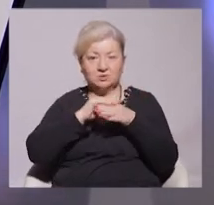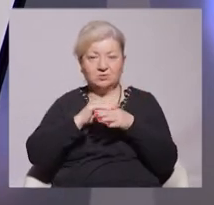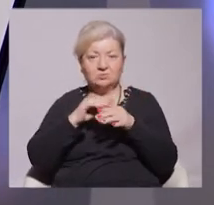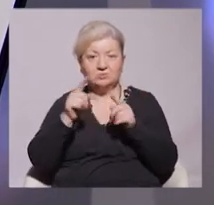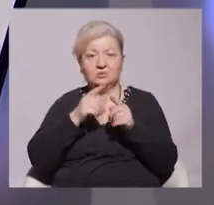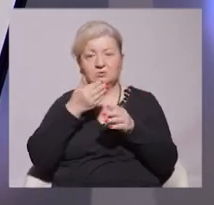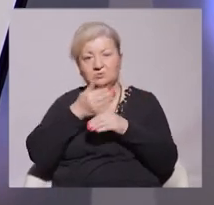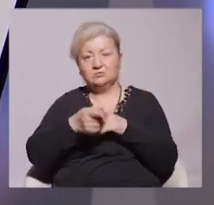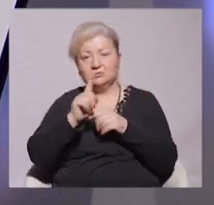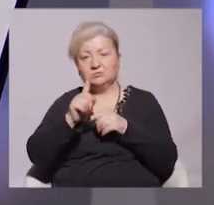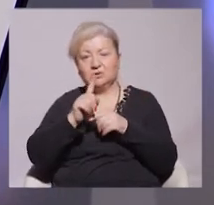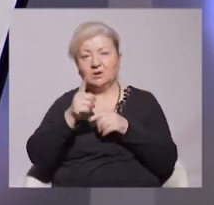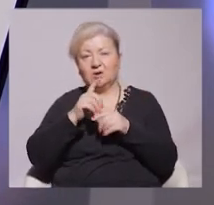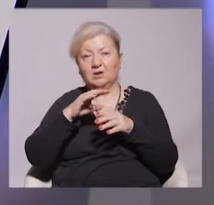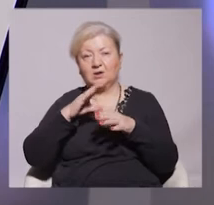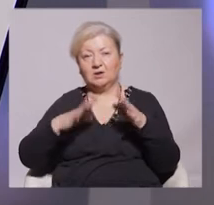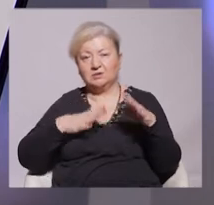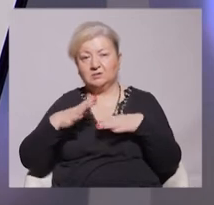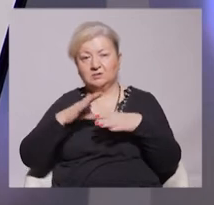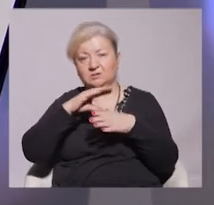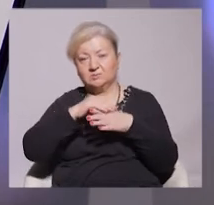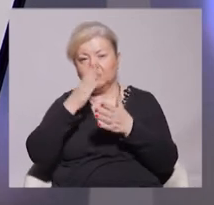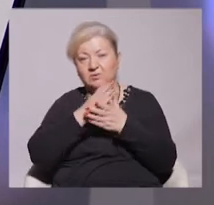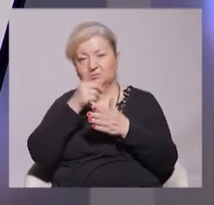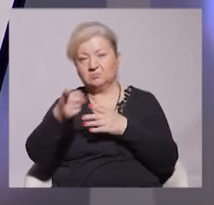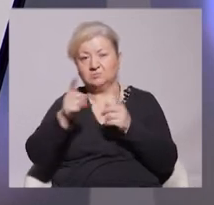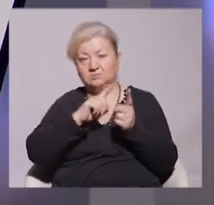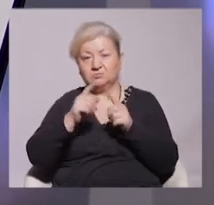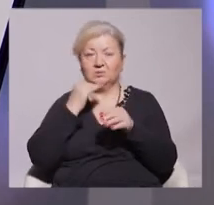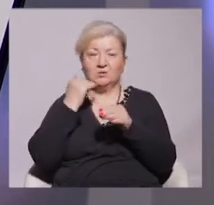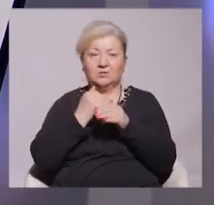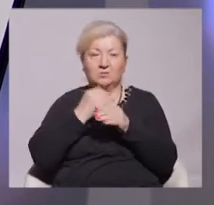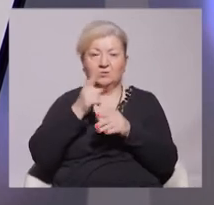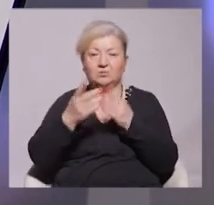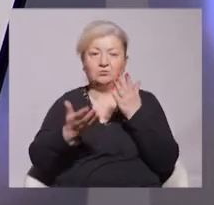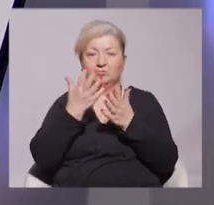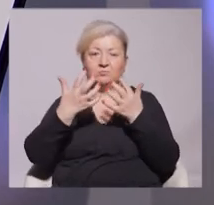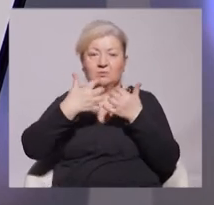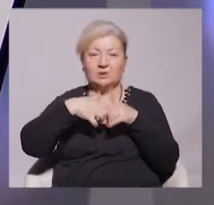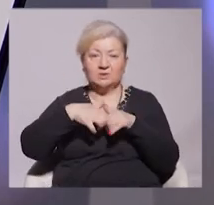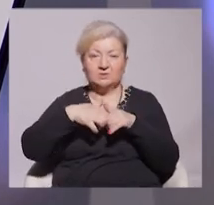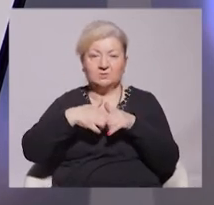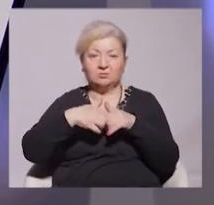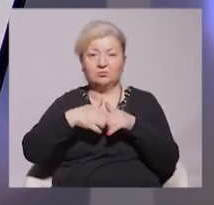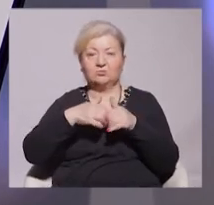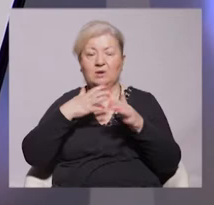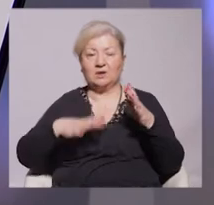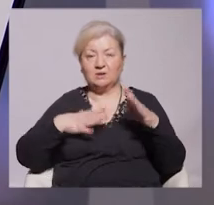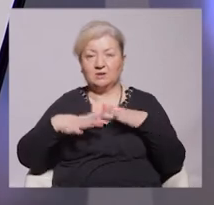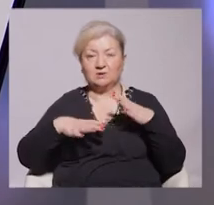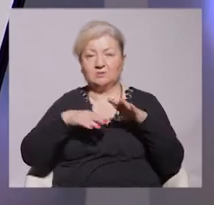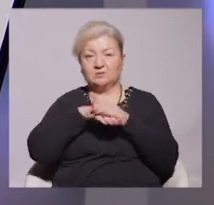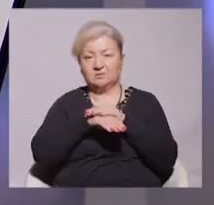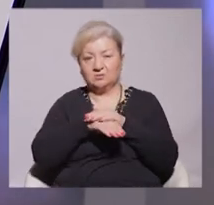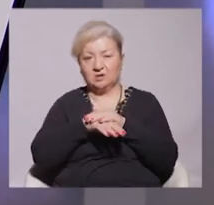და შემდეგ რა ენერგიები აქვს ჩვენს ხეულს აქ და გავუტოლოთ ერთმანეთს, თუ მექანიკური ენერგია ინახება. აი პირველ